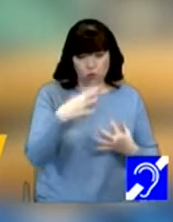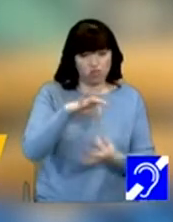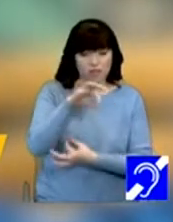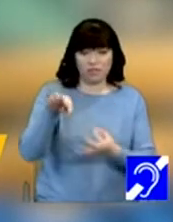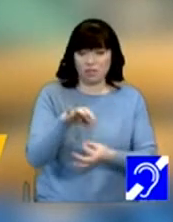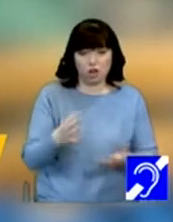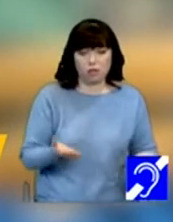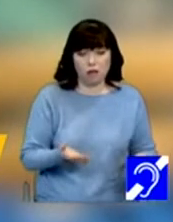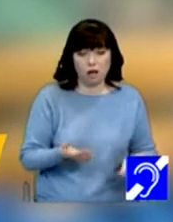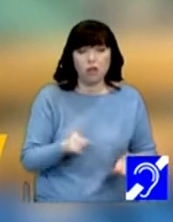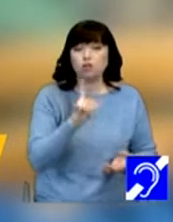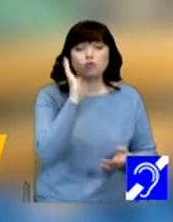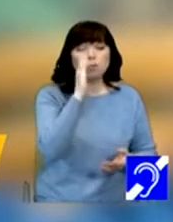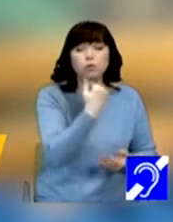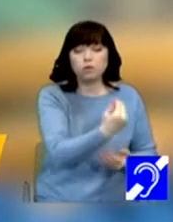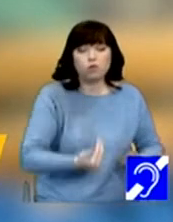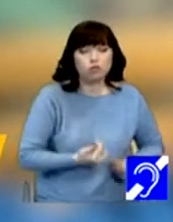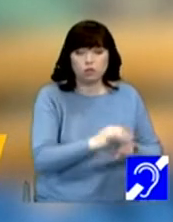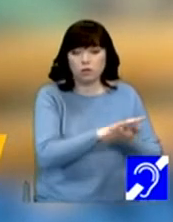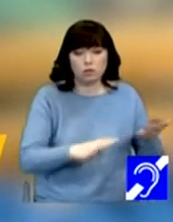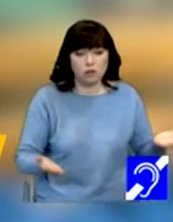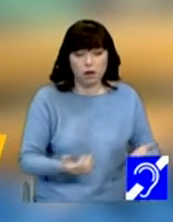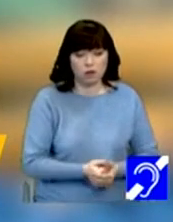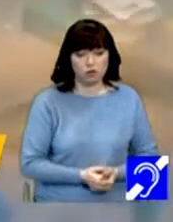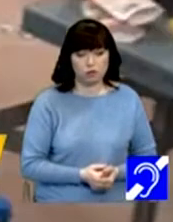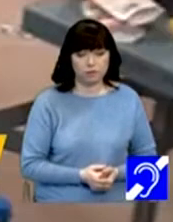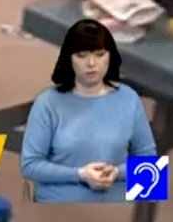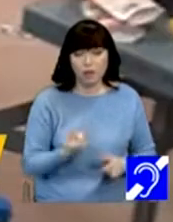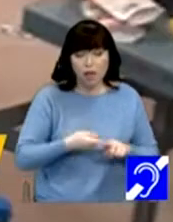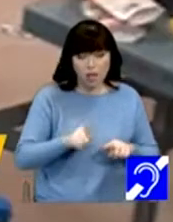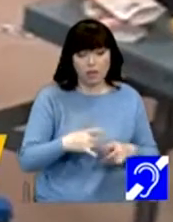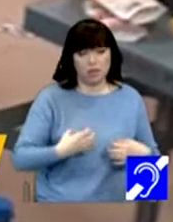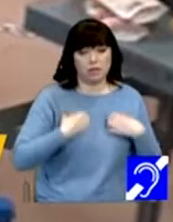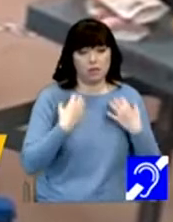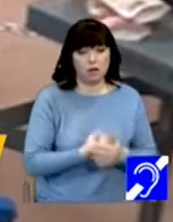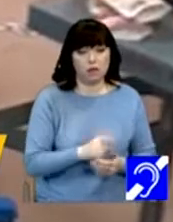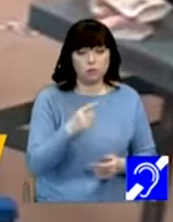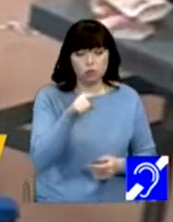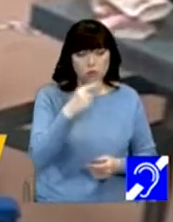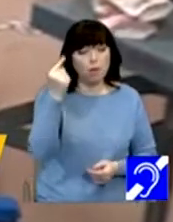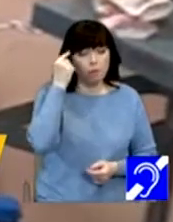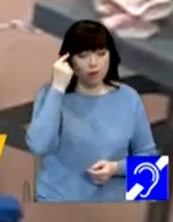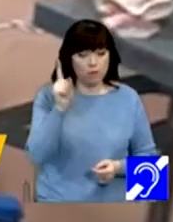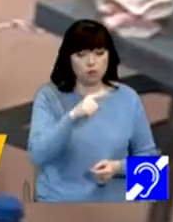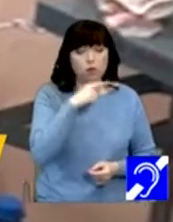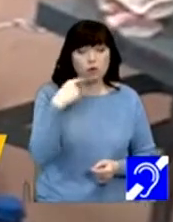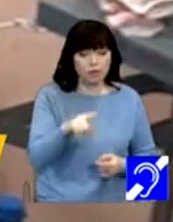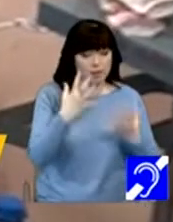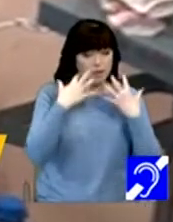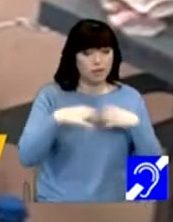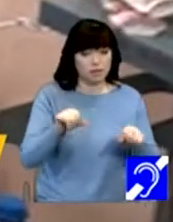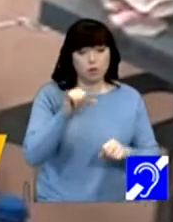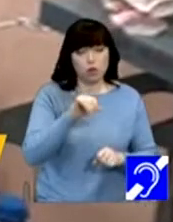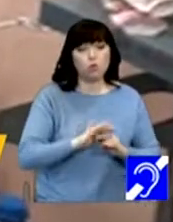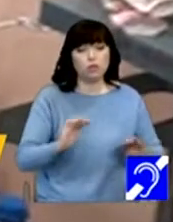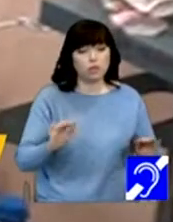менее страшная картина, чем картина видеть уже покалеченных детей. Потому что ты понимаешь, что Россия забирает у наших детей